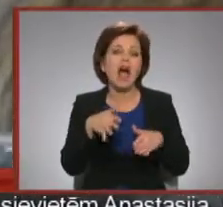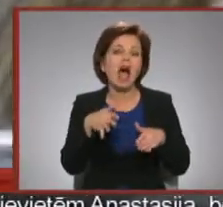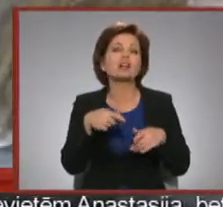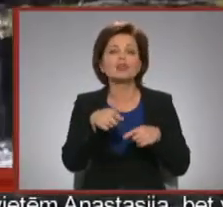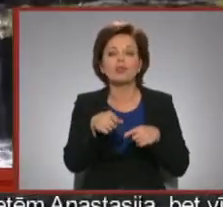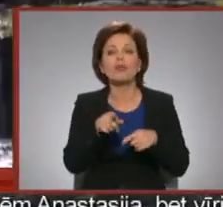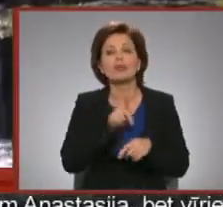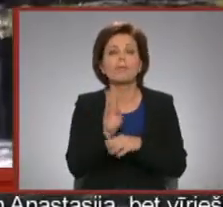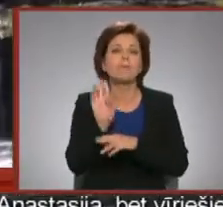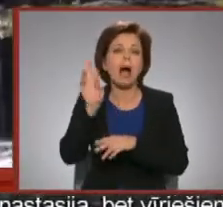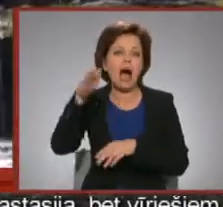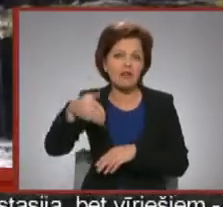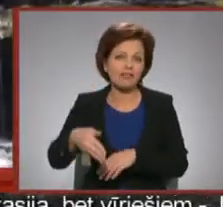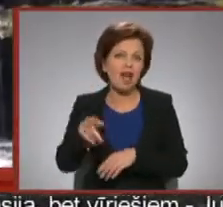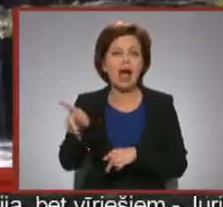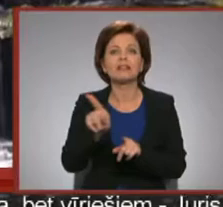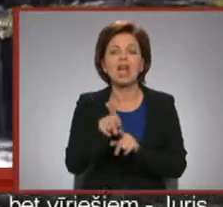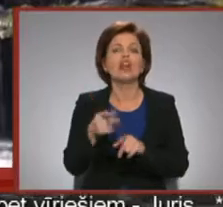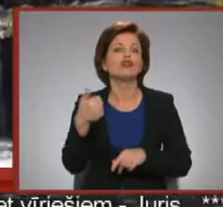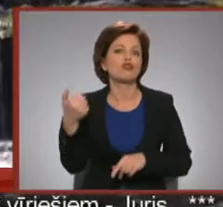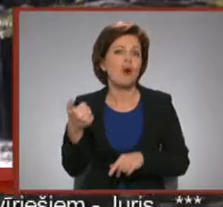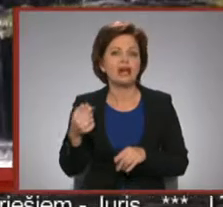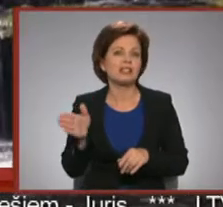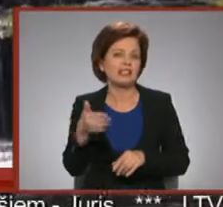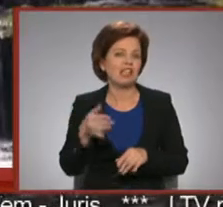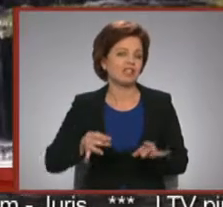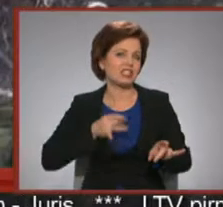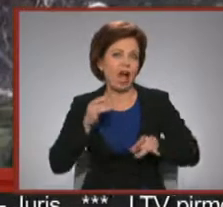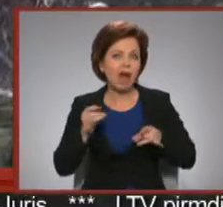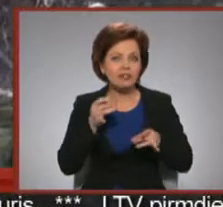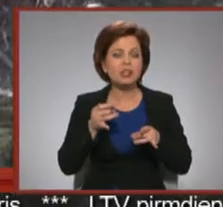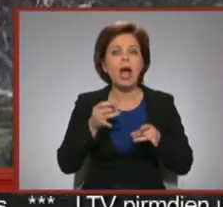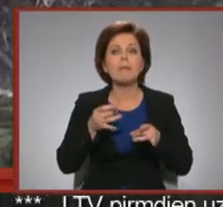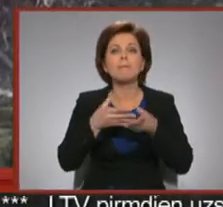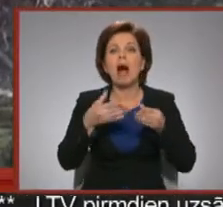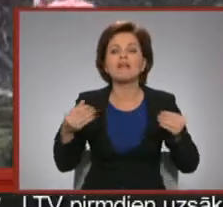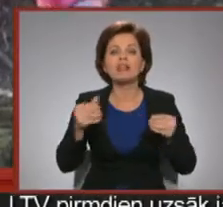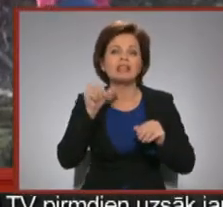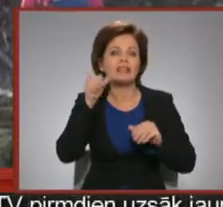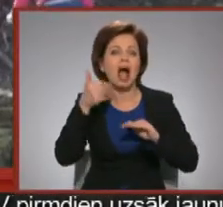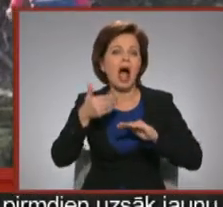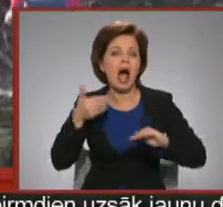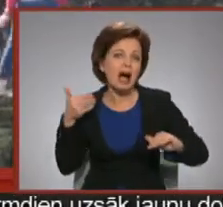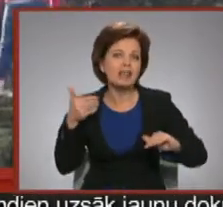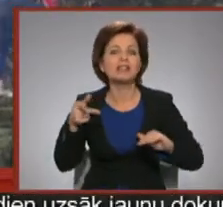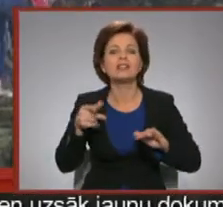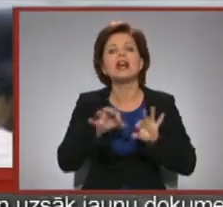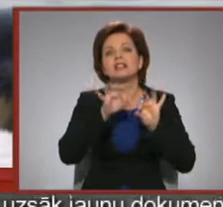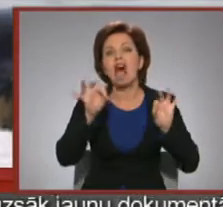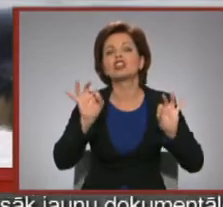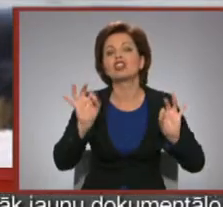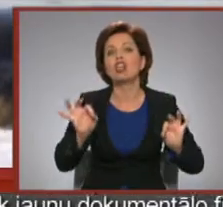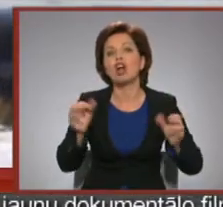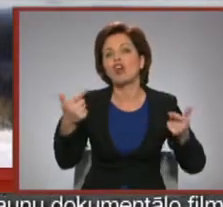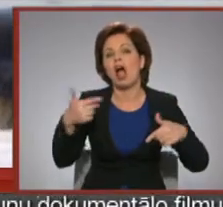Ventas rumbu. Šogad gan zivis esot kaprīzāks. Lai arī pavasaris bija agrs, vimbām patīkamākais laiks sācies tieši lieldienās,